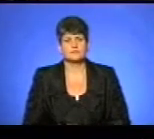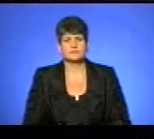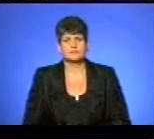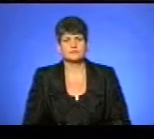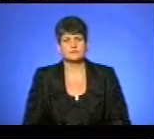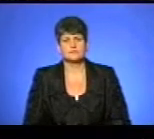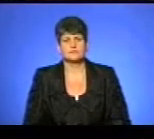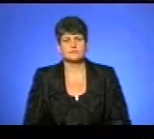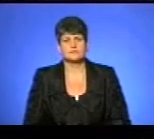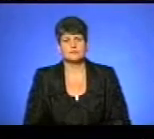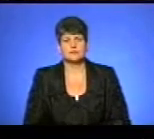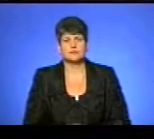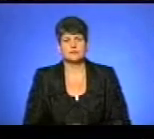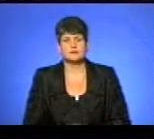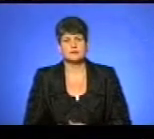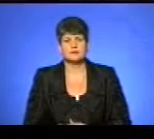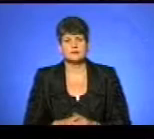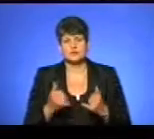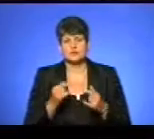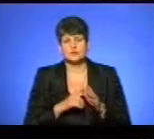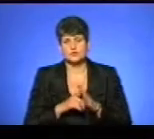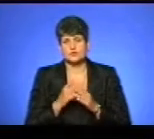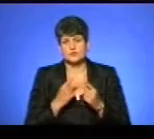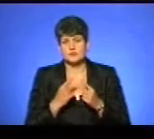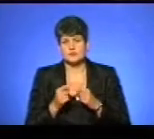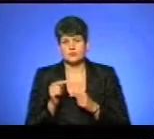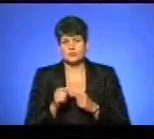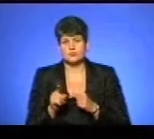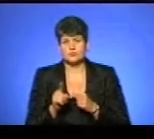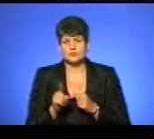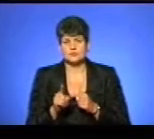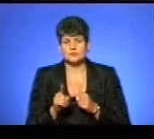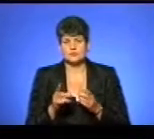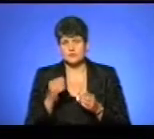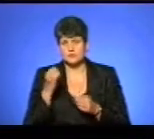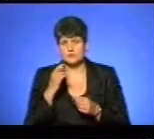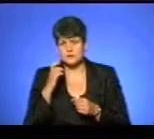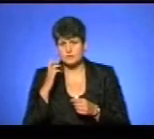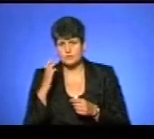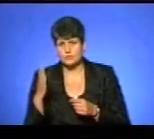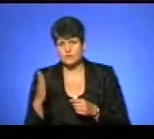Зараз починаю спекулювати на тому, що там церкви і держави. І дякувати Богу, що...